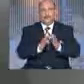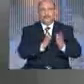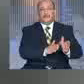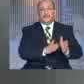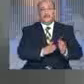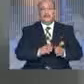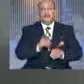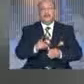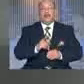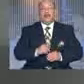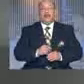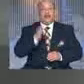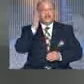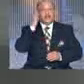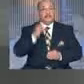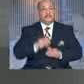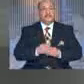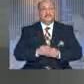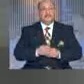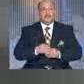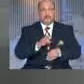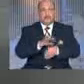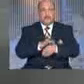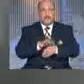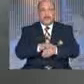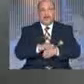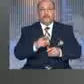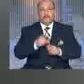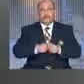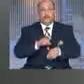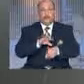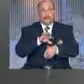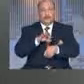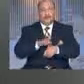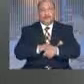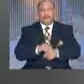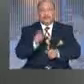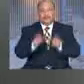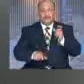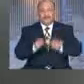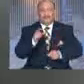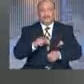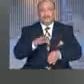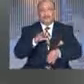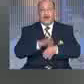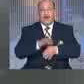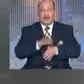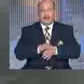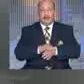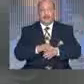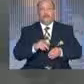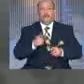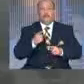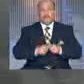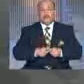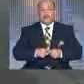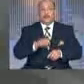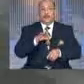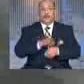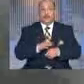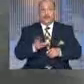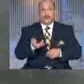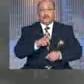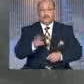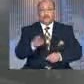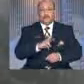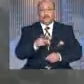حد سواء من نقص التجهيزات الضرورية في اختصاصات عدة. خالتي مدلة هي حالة من مئات الحالات الوافدة